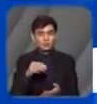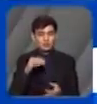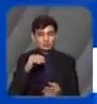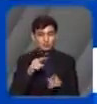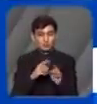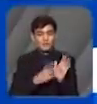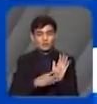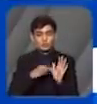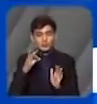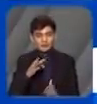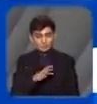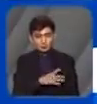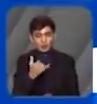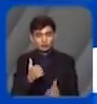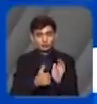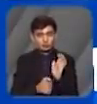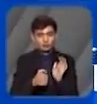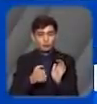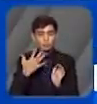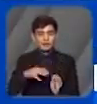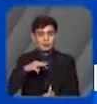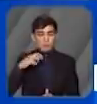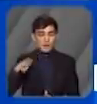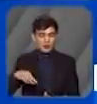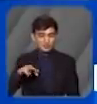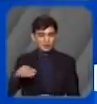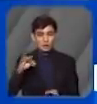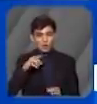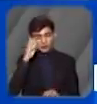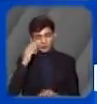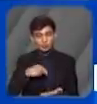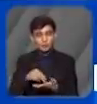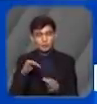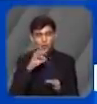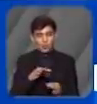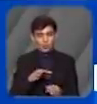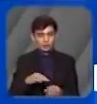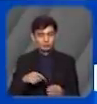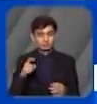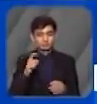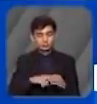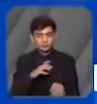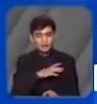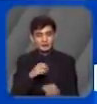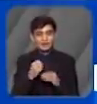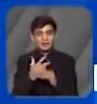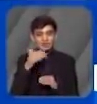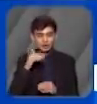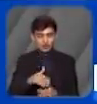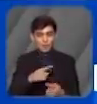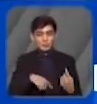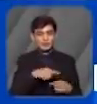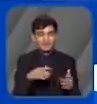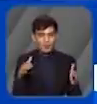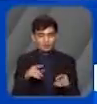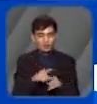90% құраған еді. Ал бүгінде 650 миллиард теңгенің мемлекеттік сатып алулары бәсекелі ортаға берілді. 13 мыңдай шағын бизнес оған